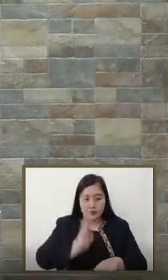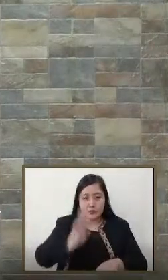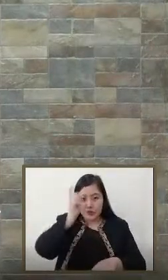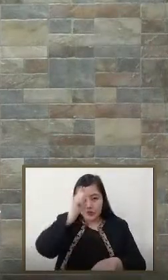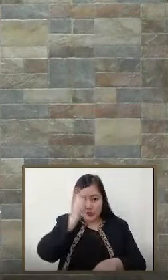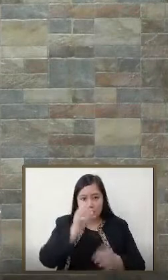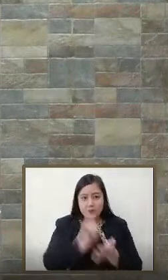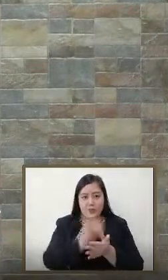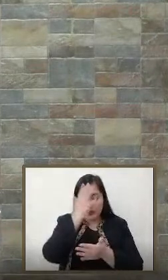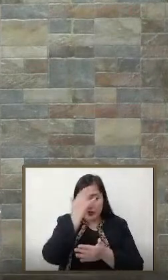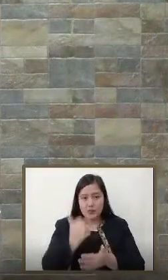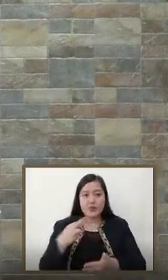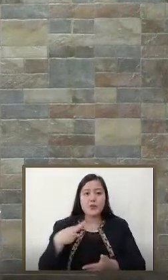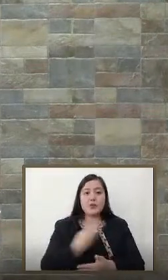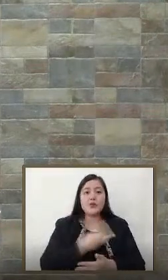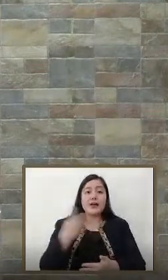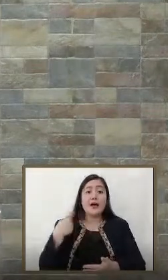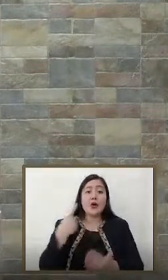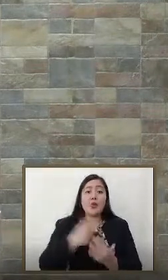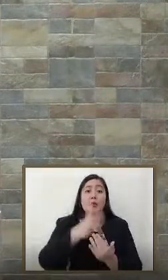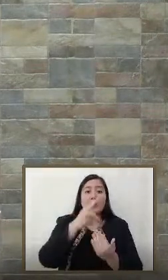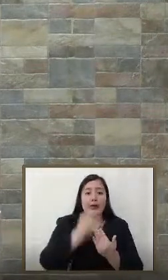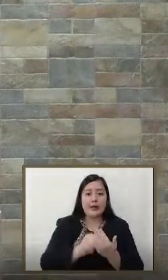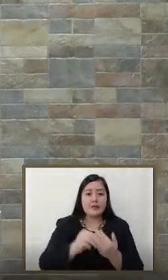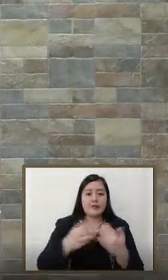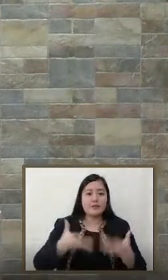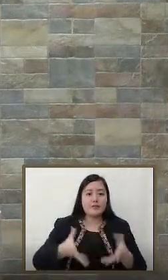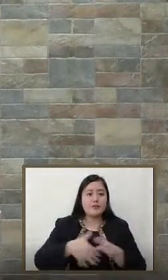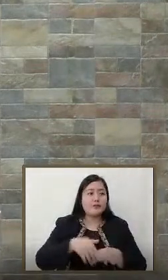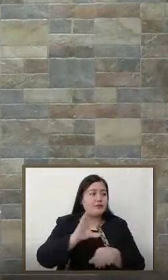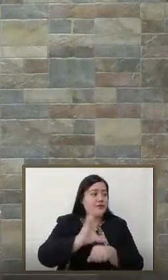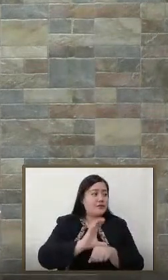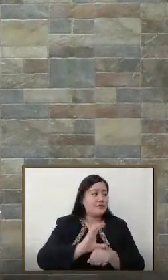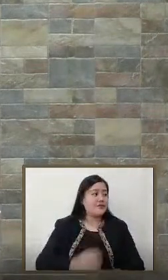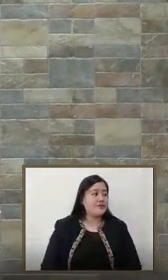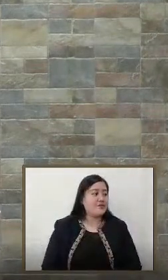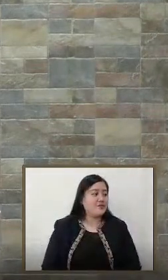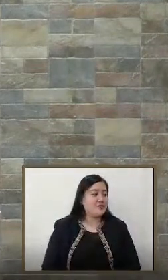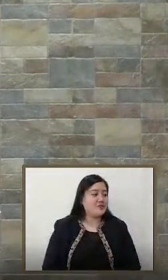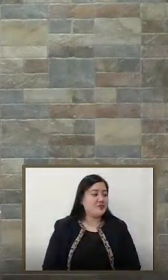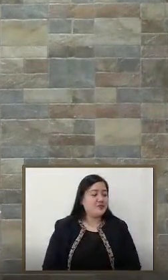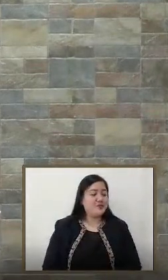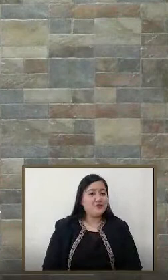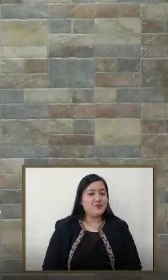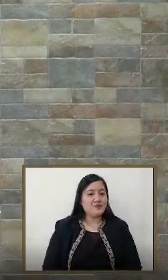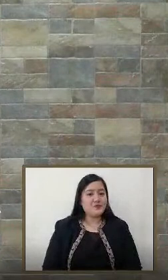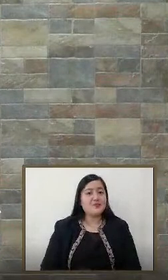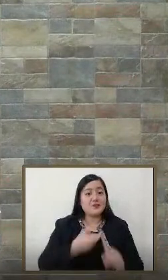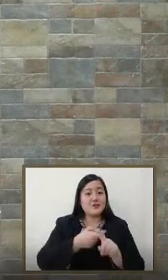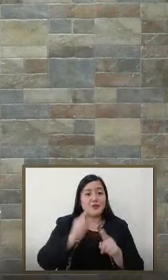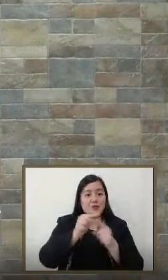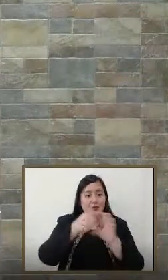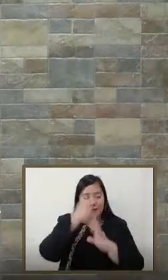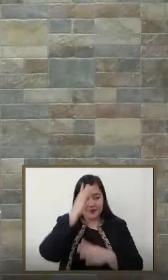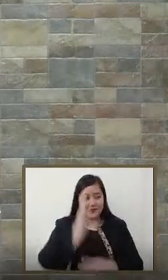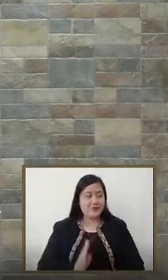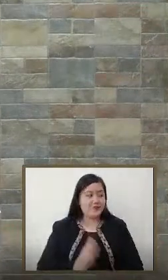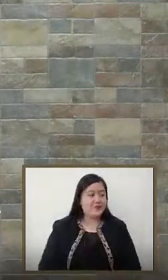niyang mangyari din sa atin mga kapatid, na of course lahat naman niya is from the Word of God. Amen? Mula naman